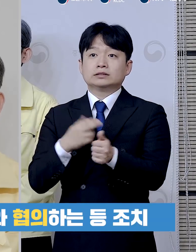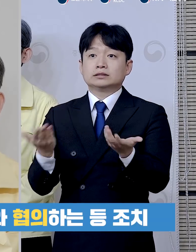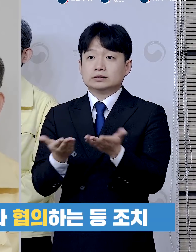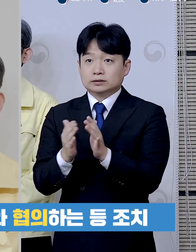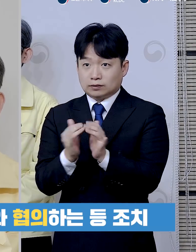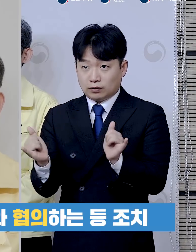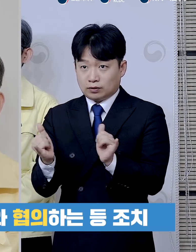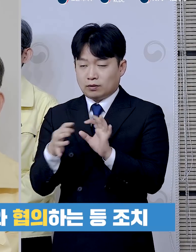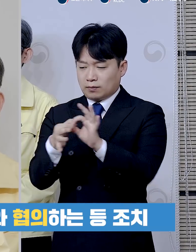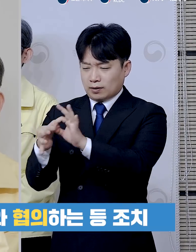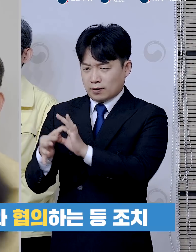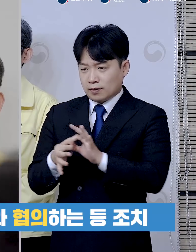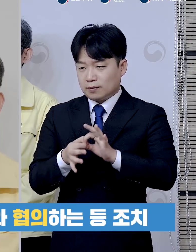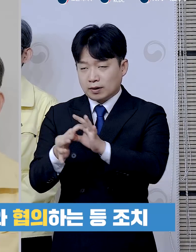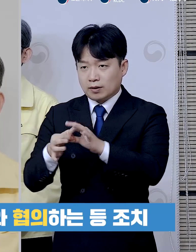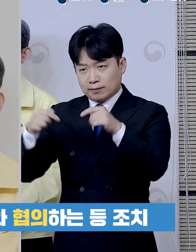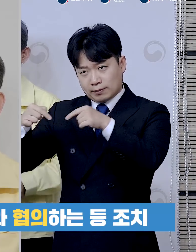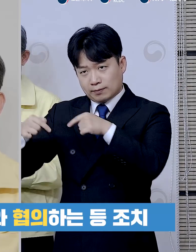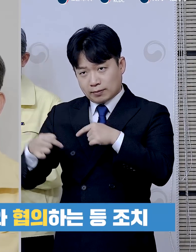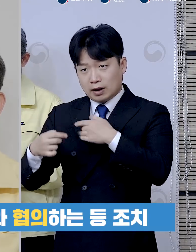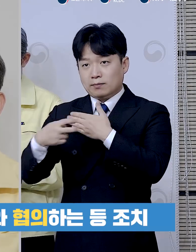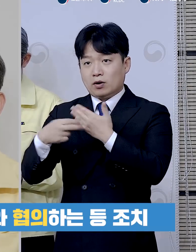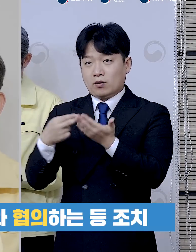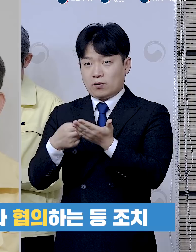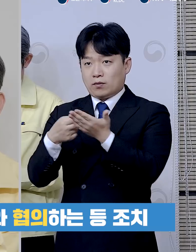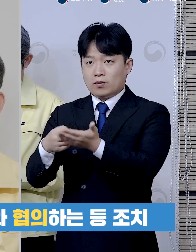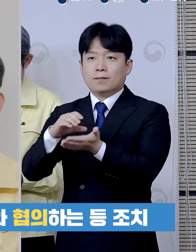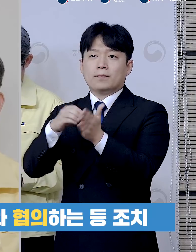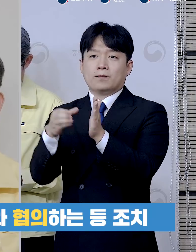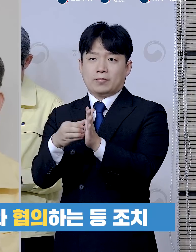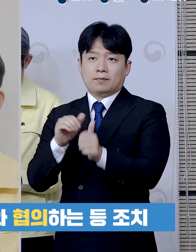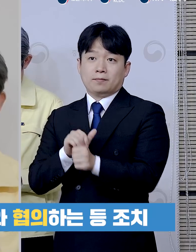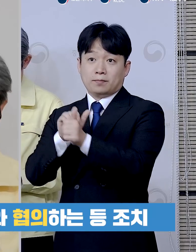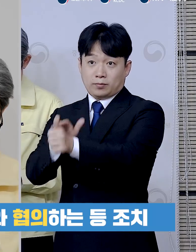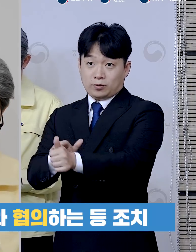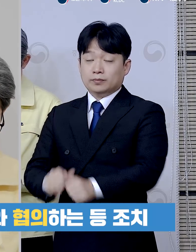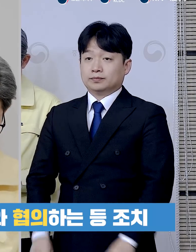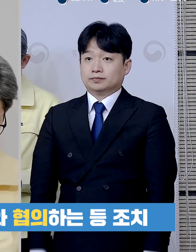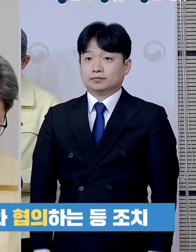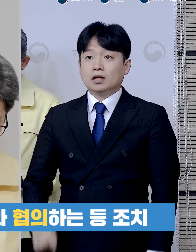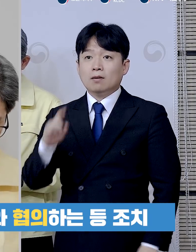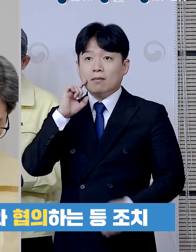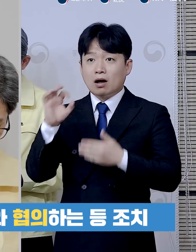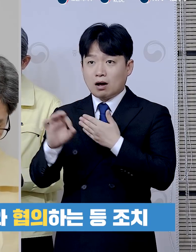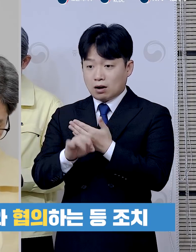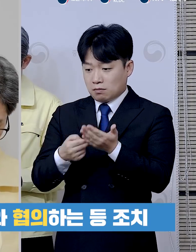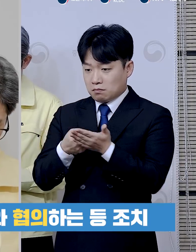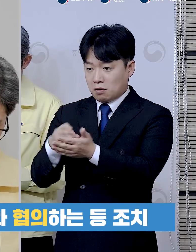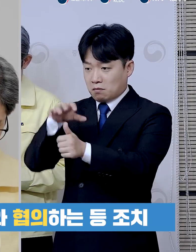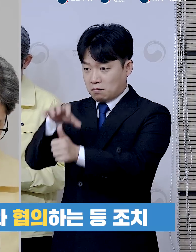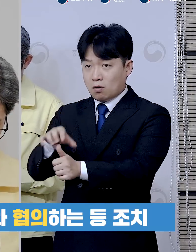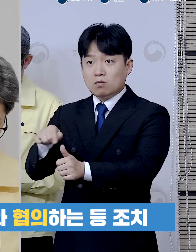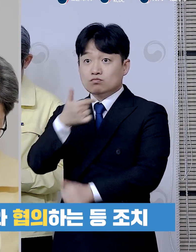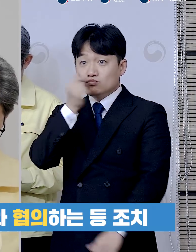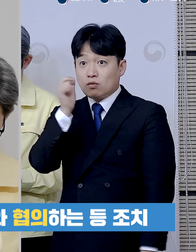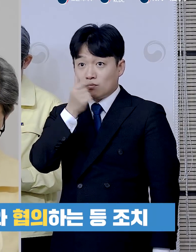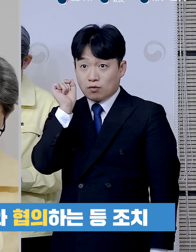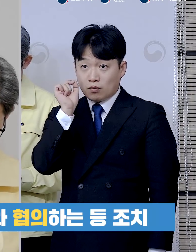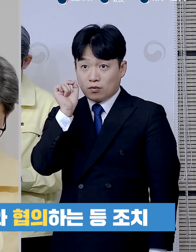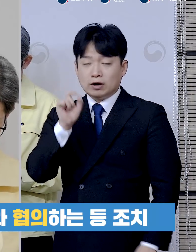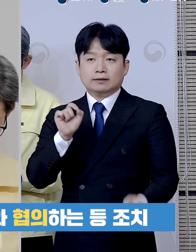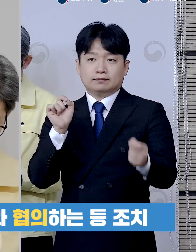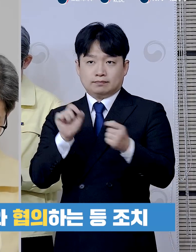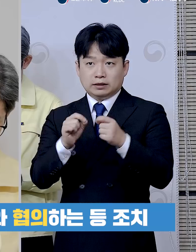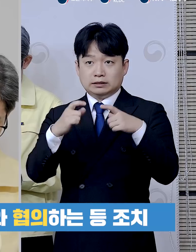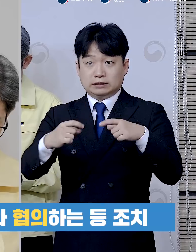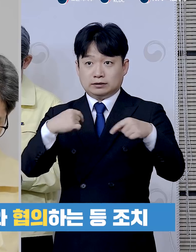의료진 판단에 따라서 지자체와 협의하여 적절한 병상으로 모시게 되고요. 해당 지역에서 만일 병상이 부족하는 이런